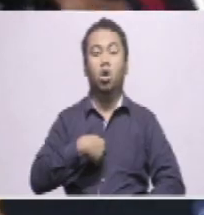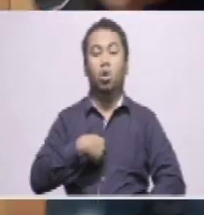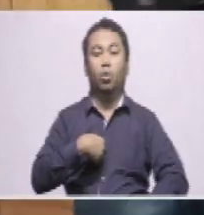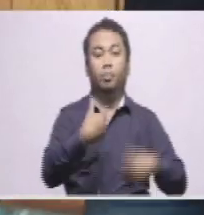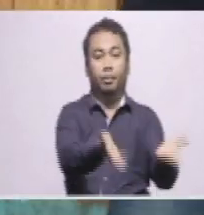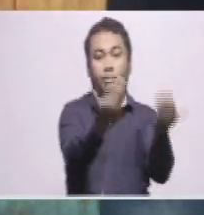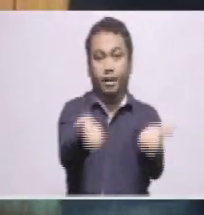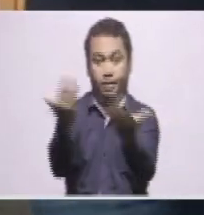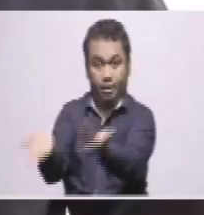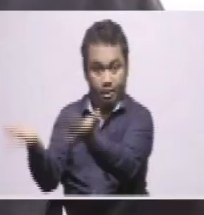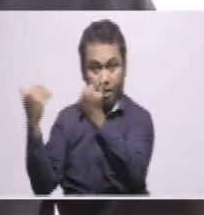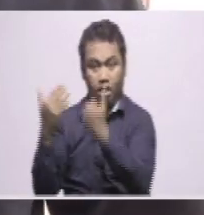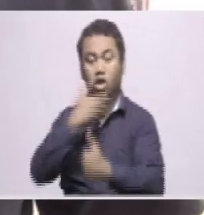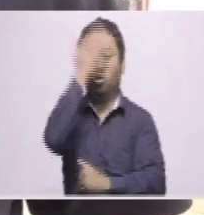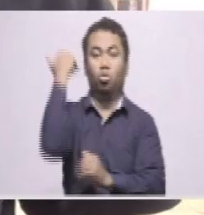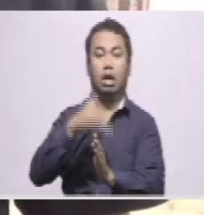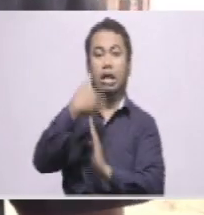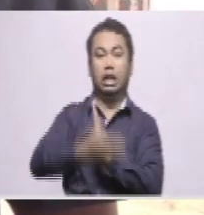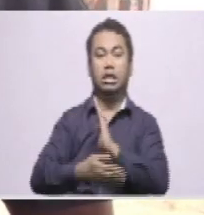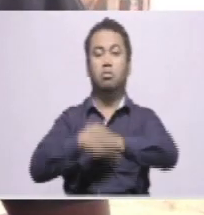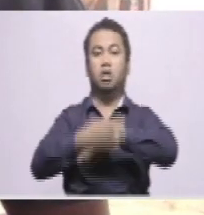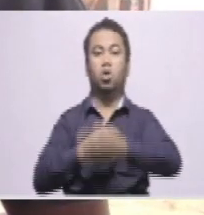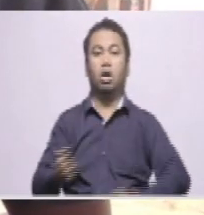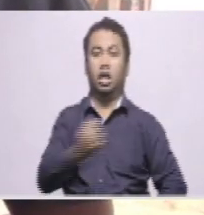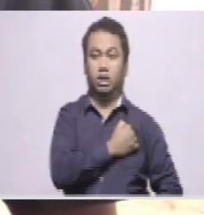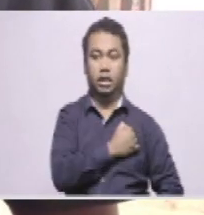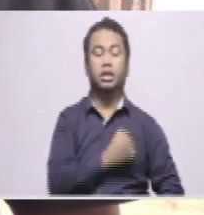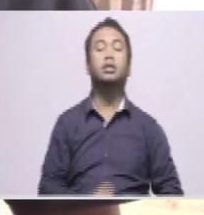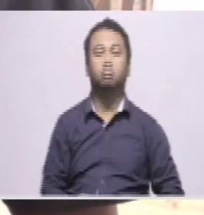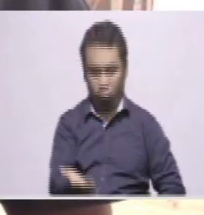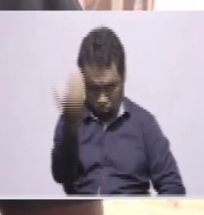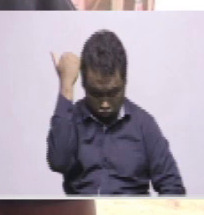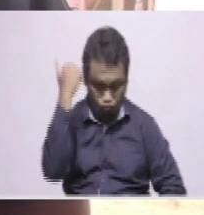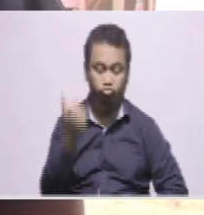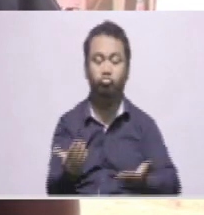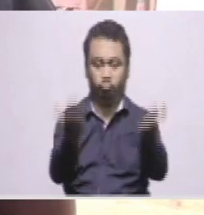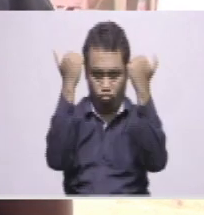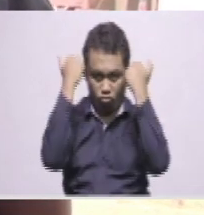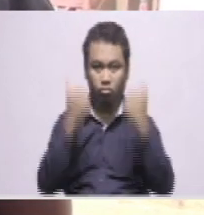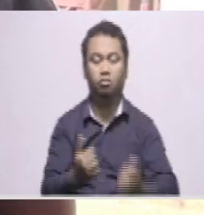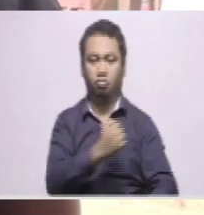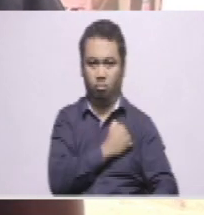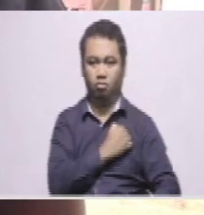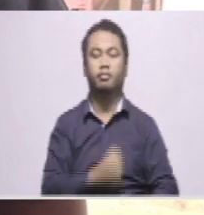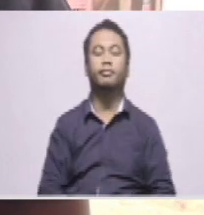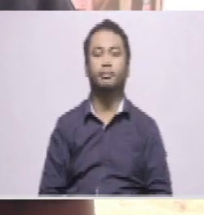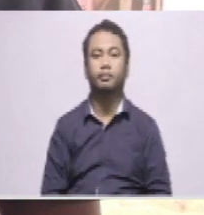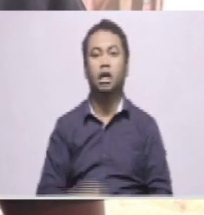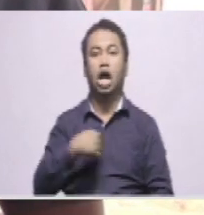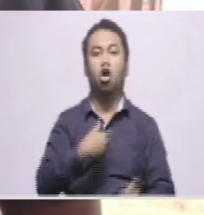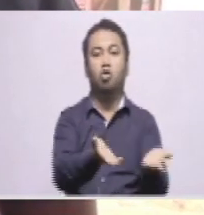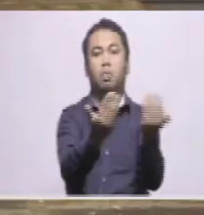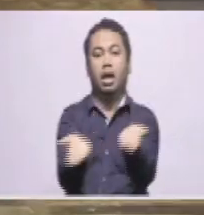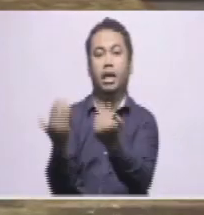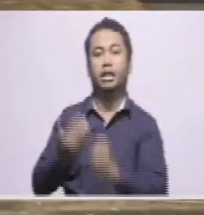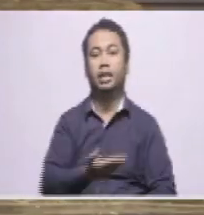olona rehetra mba hanefa ny adidiny satria zo ny fidy ary adidin'ny olom-pirenena tsirairay ny manefa zany adidy zava dia manentana antsika vahoaka anefa ny